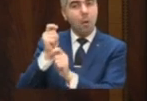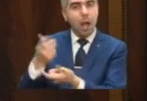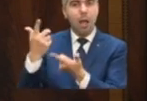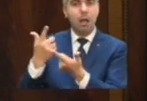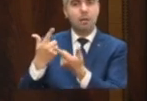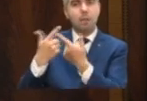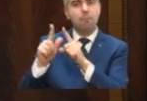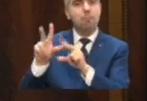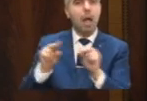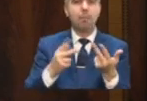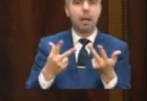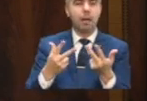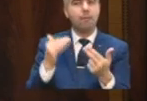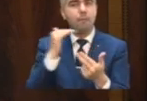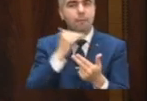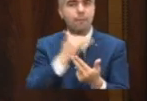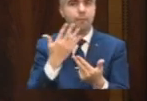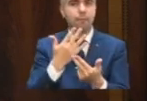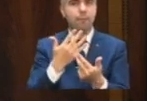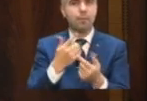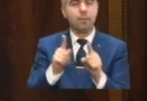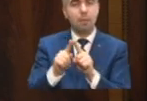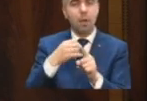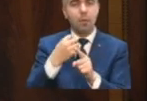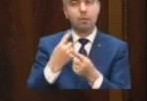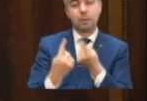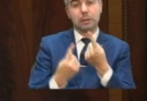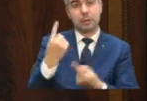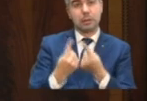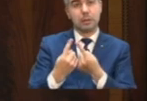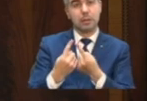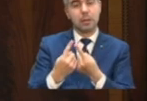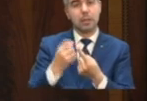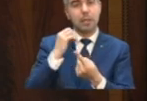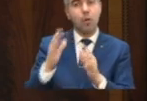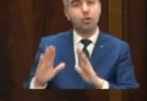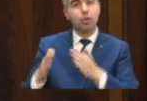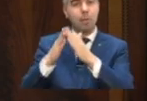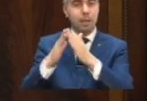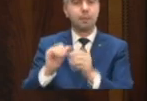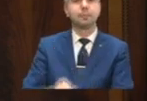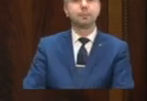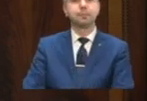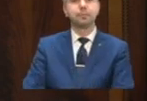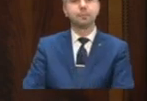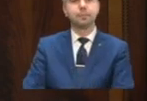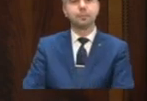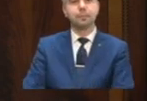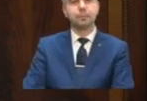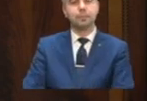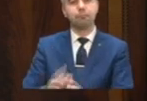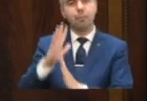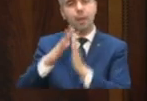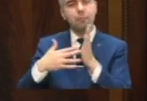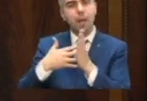ولا شيشاوة ولا مدينة أو إقليم جغرافي طبيعته جبلية. وبالتالي البرامج